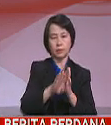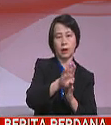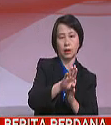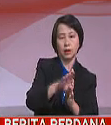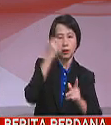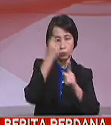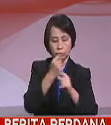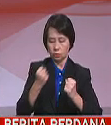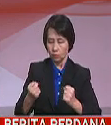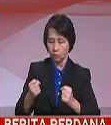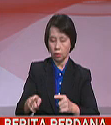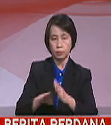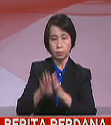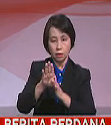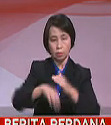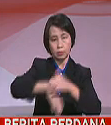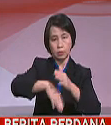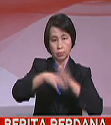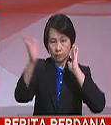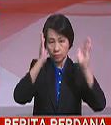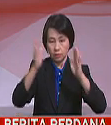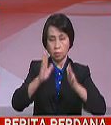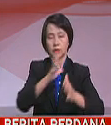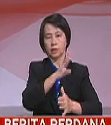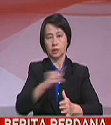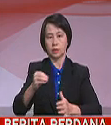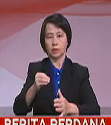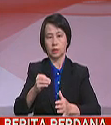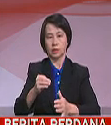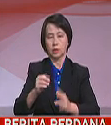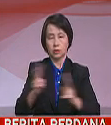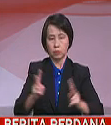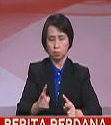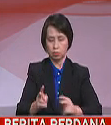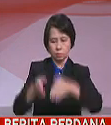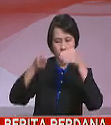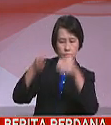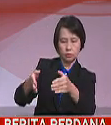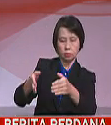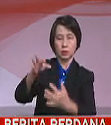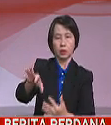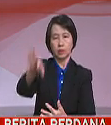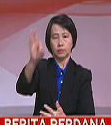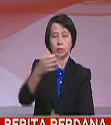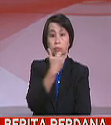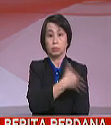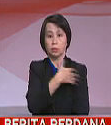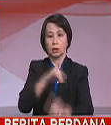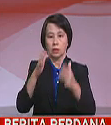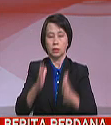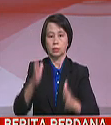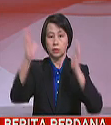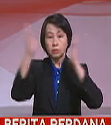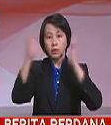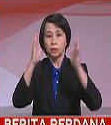ia bertujuan memantapkan pembangunan Pulau cepat negara maka paling mencuri tumpuan ialah pelantikan bekas pemain